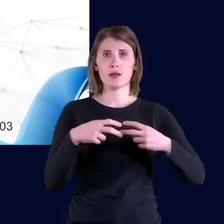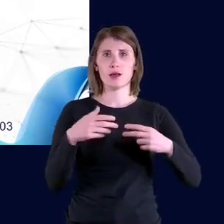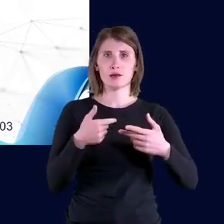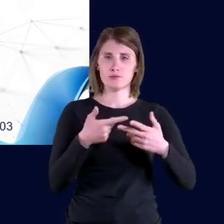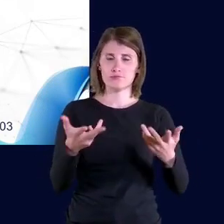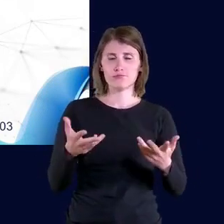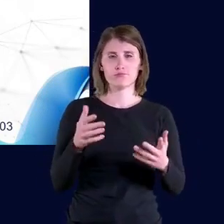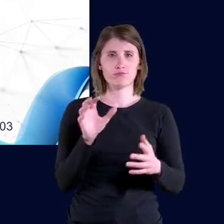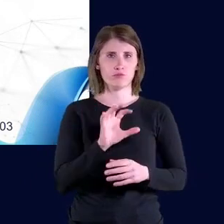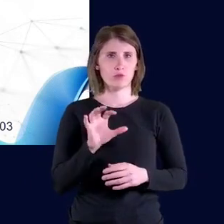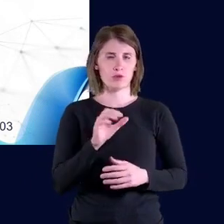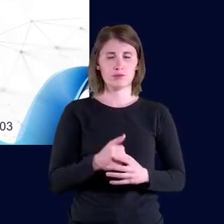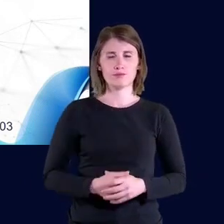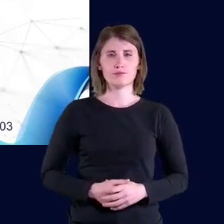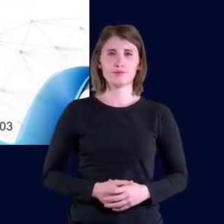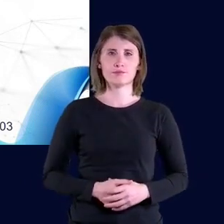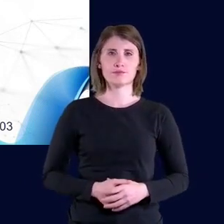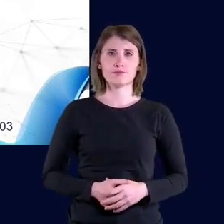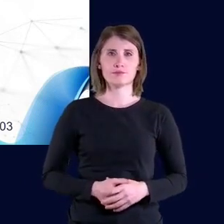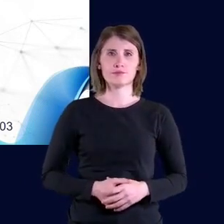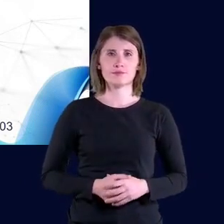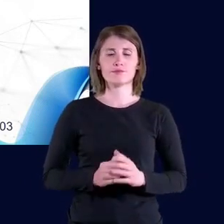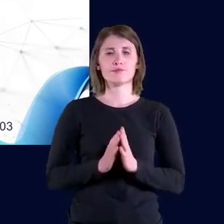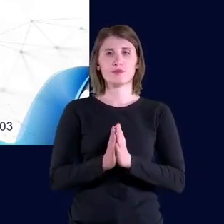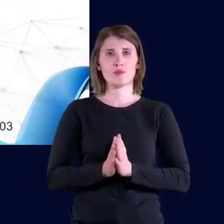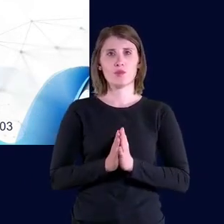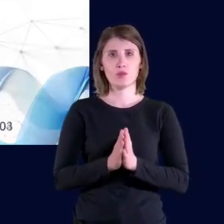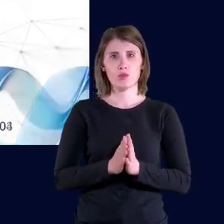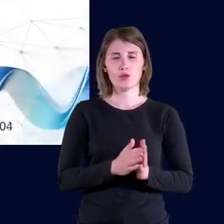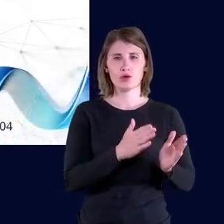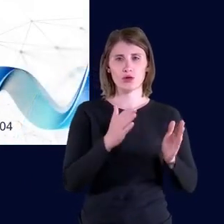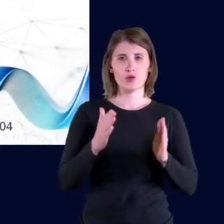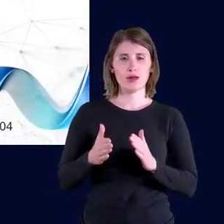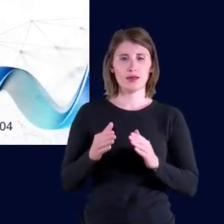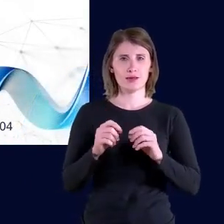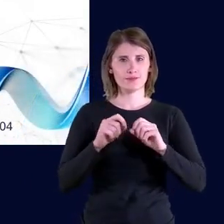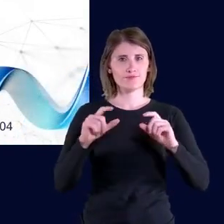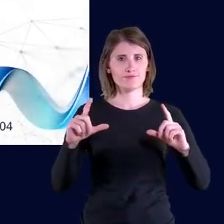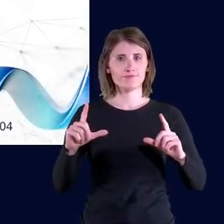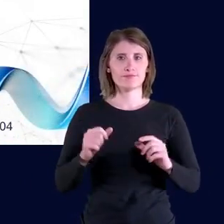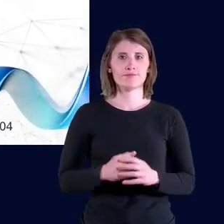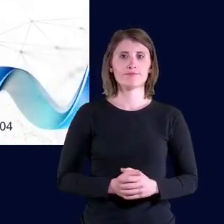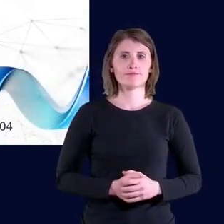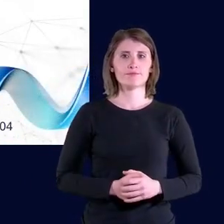systemu Poproszę o kolejnych live